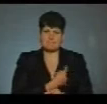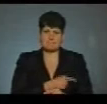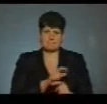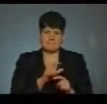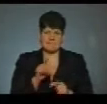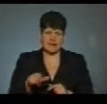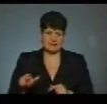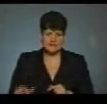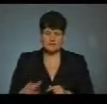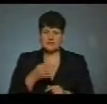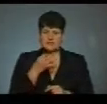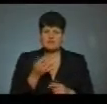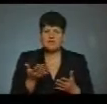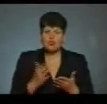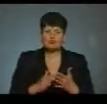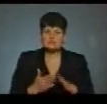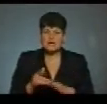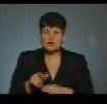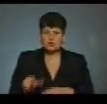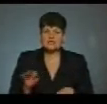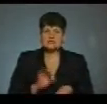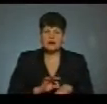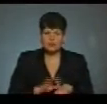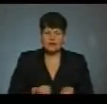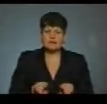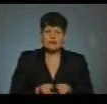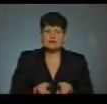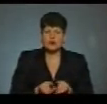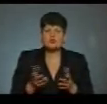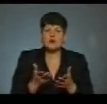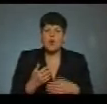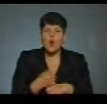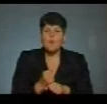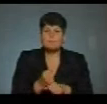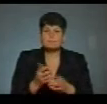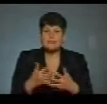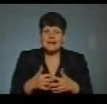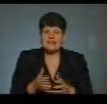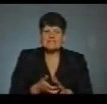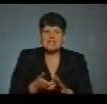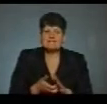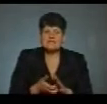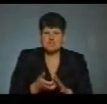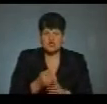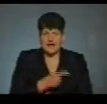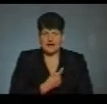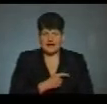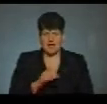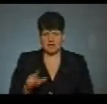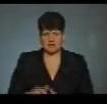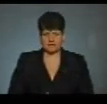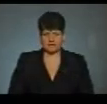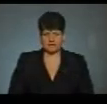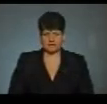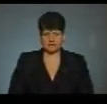Павло Дронь розповів, в якому стані люди, які захворіли, а також якого обладнання не вистачає в Монастирській районній лікарні.